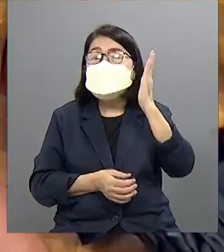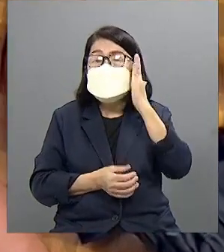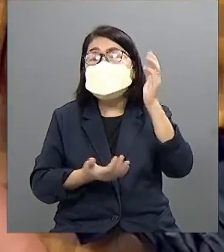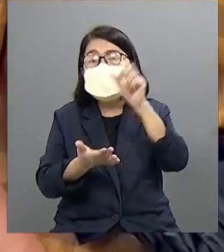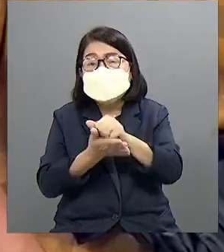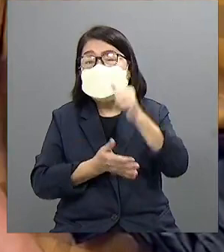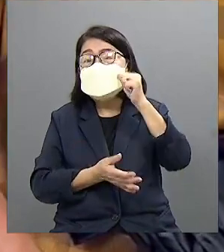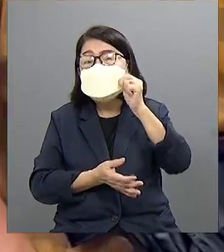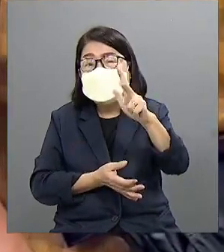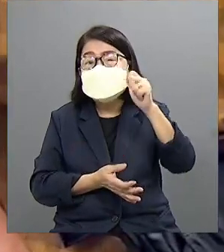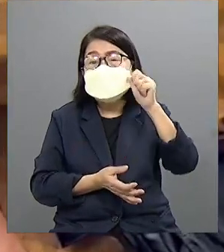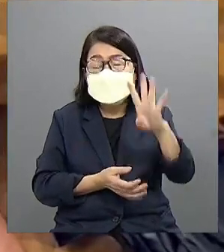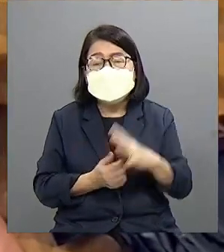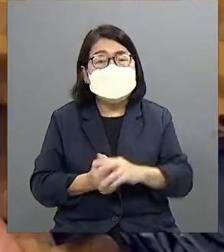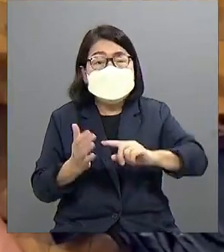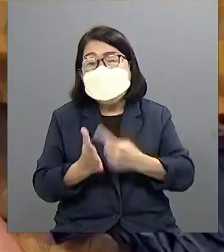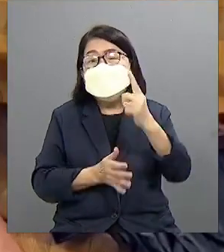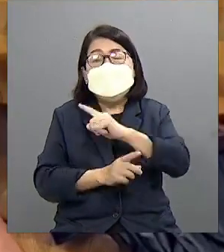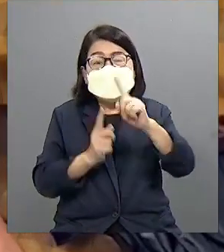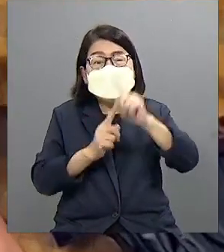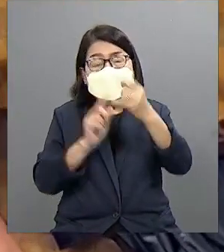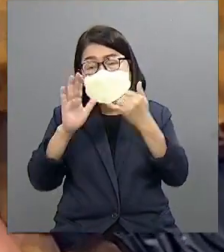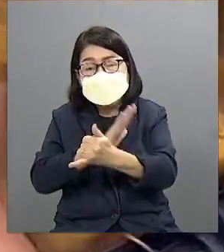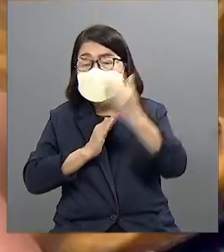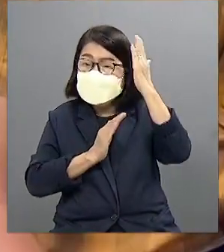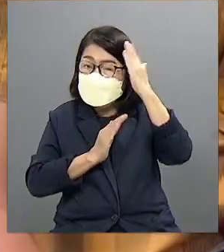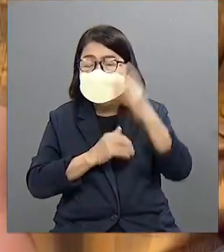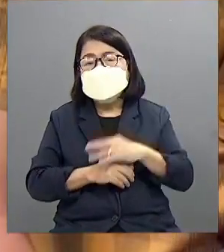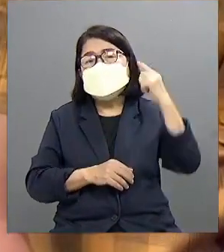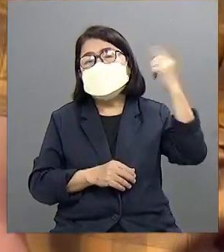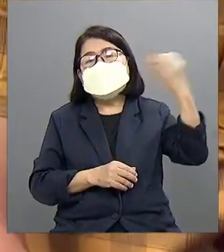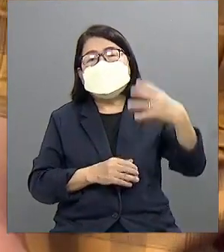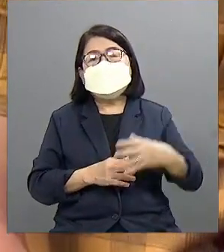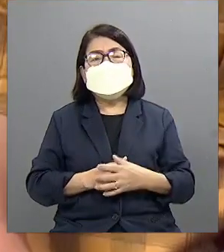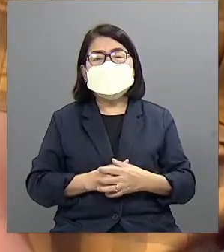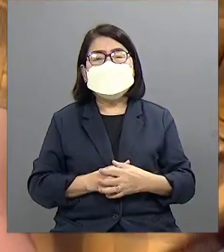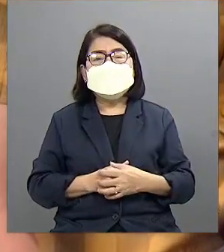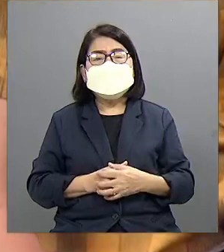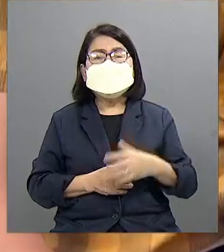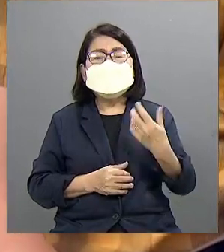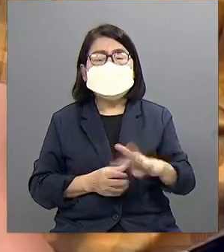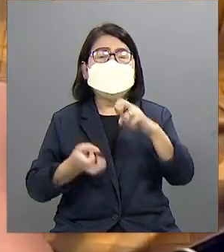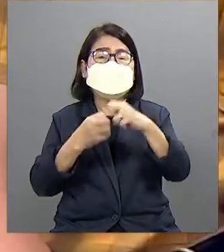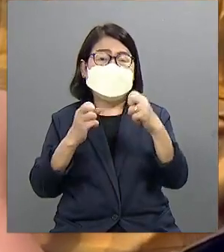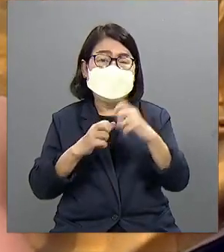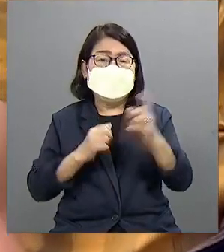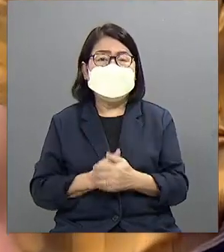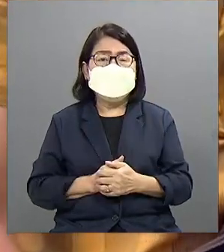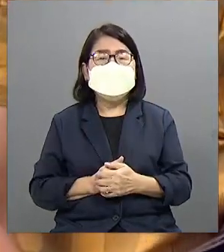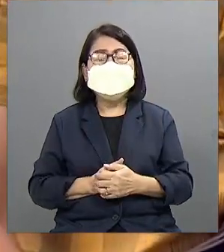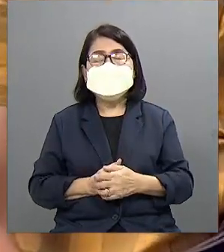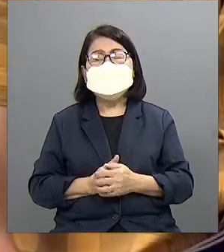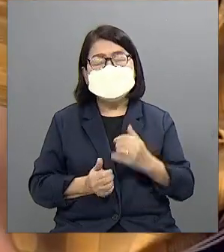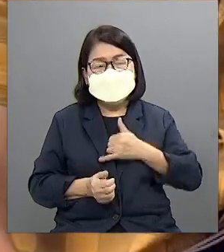ละเสียงดังซึ่งเจอปัญหาเสียงดังเนี่ยคืนแรกก็สิ่งที่เราเจอคือเดินมาเลยค่ะที่หน้าเคาน์เตอร์เ